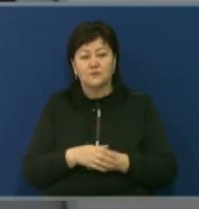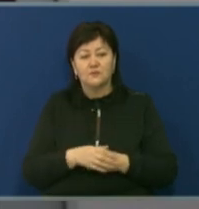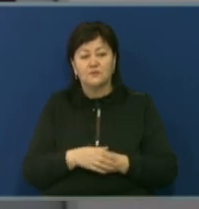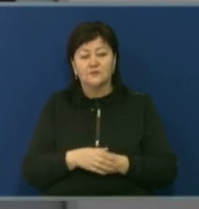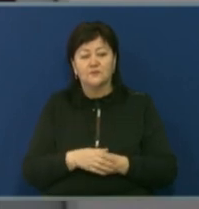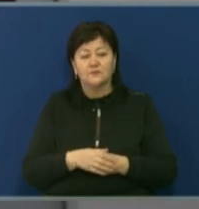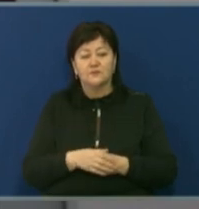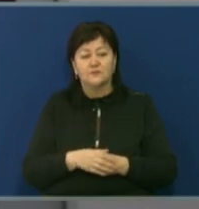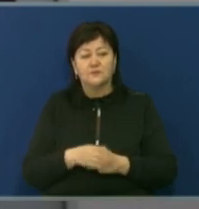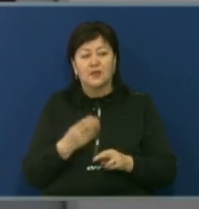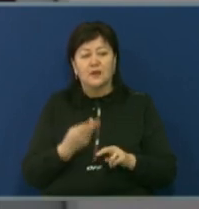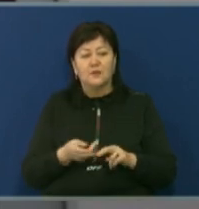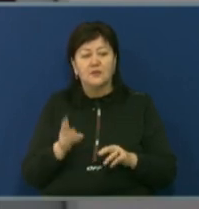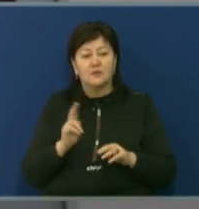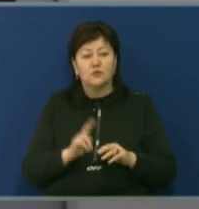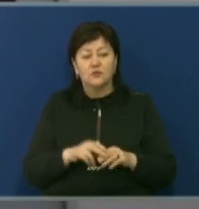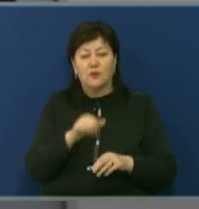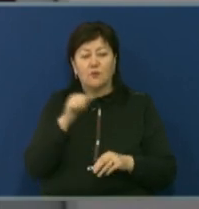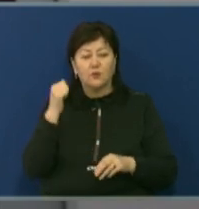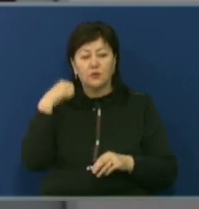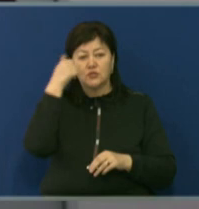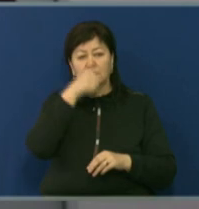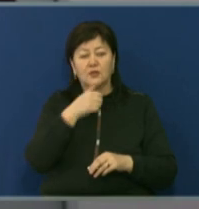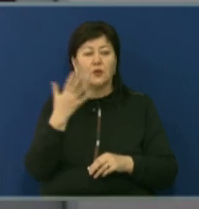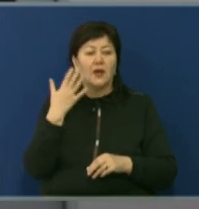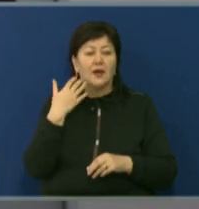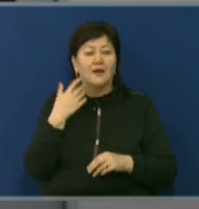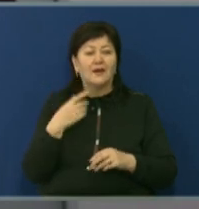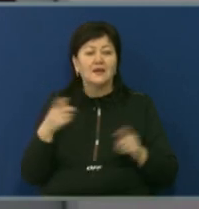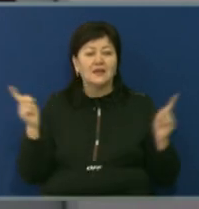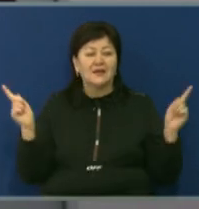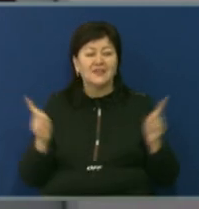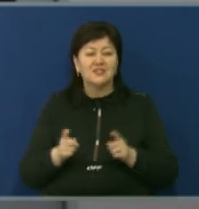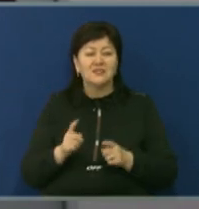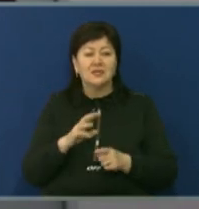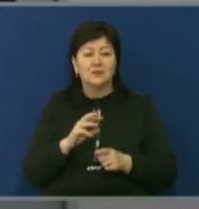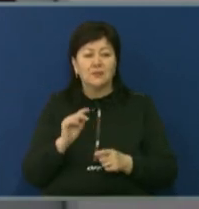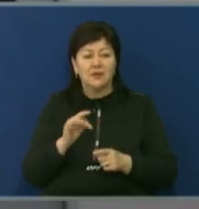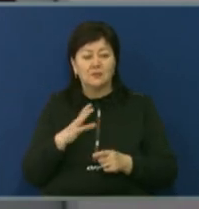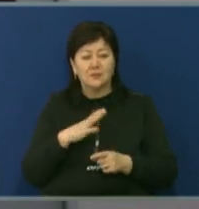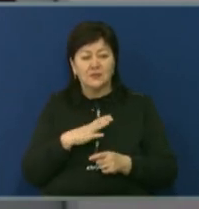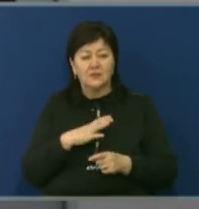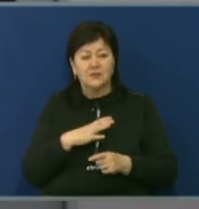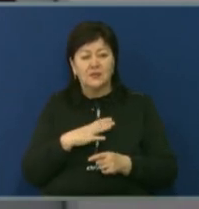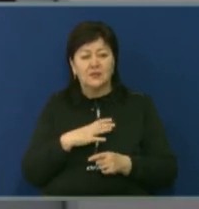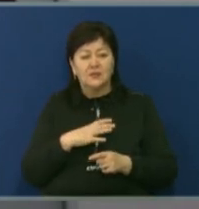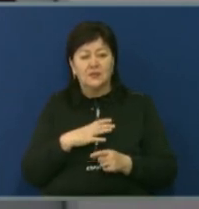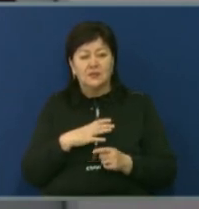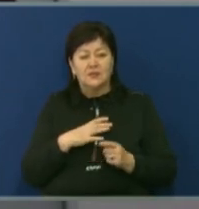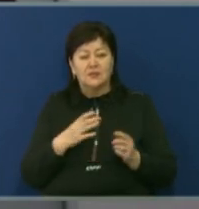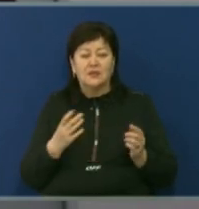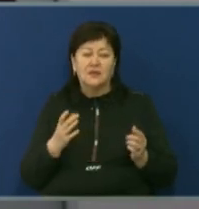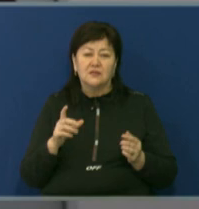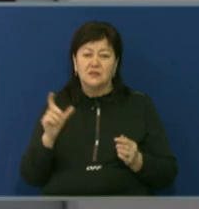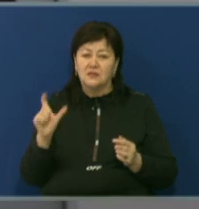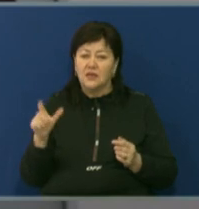Иә. Өйткені бізде былтыр карантиндік шаралар енгізілген кезде жолаушылар ағымы 7 есеге қысқарды